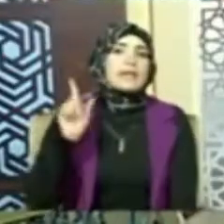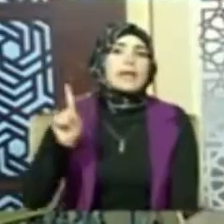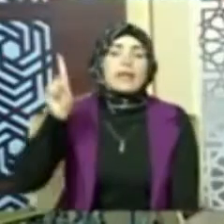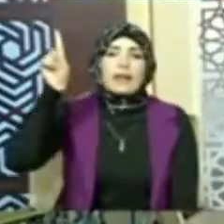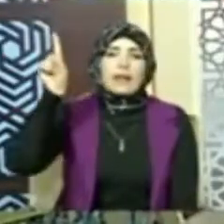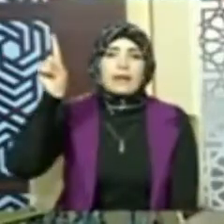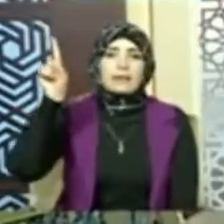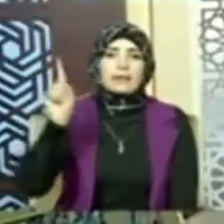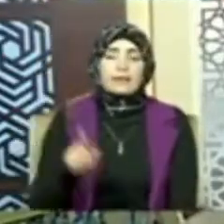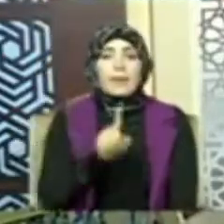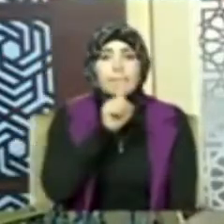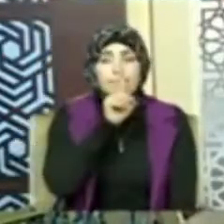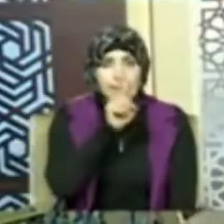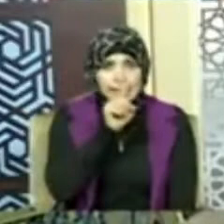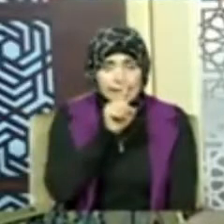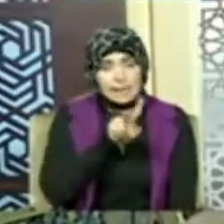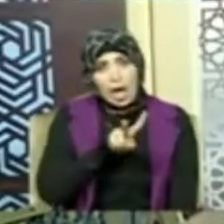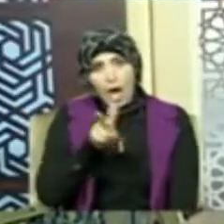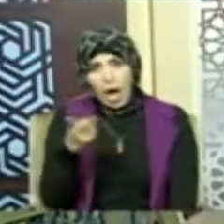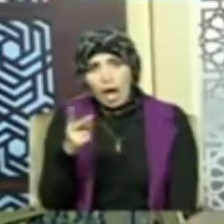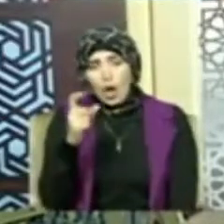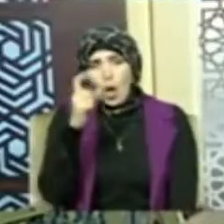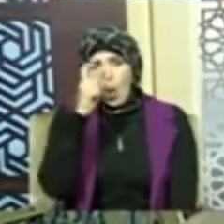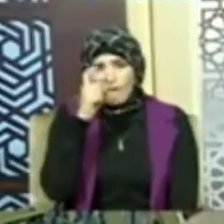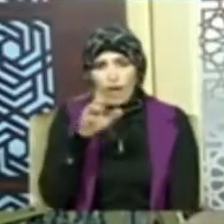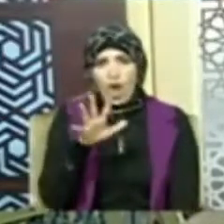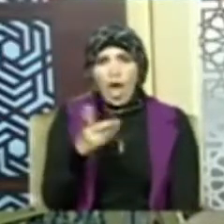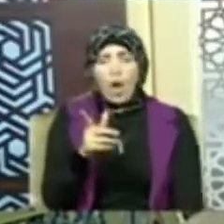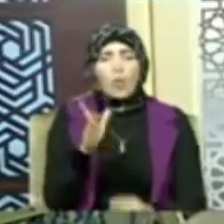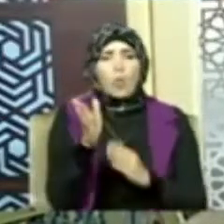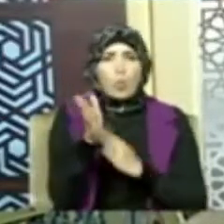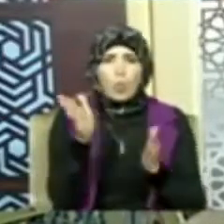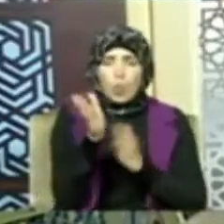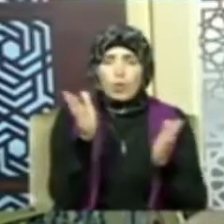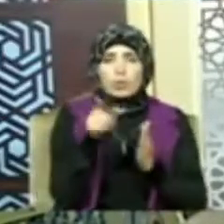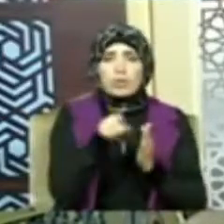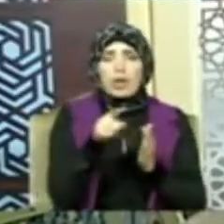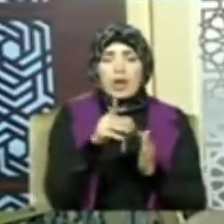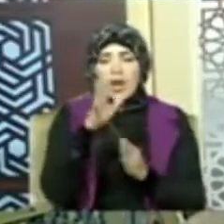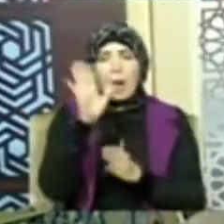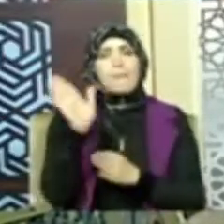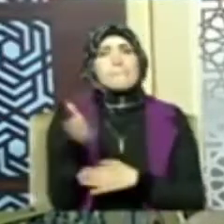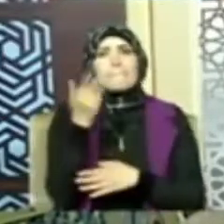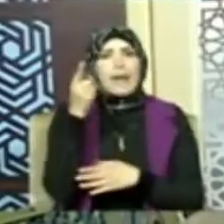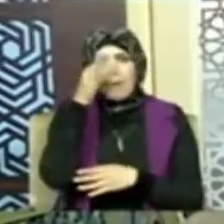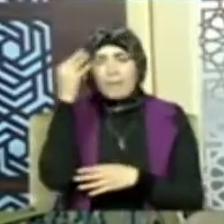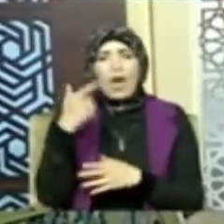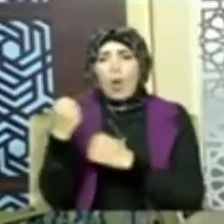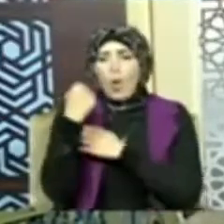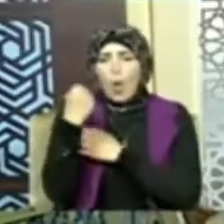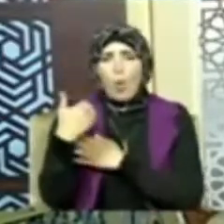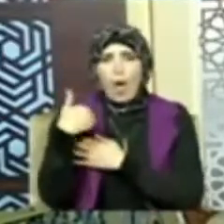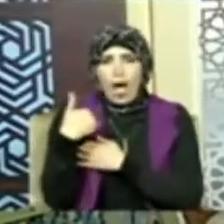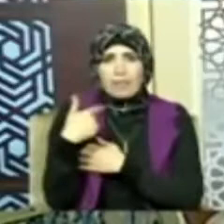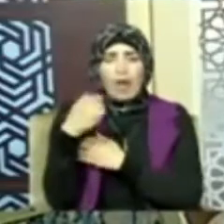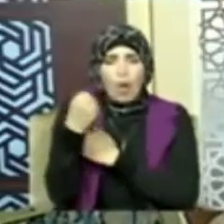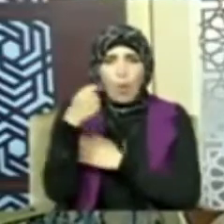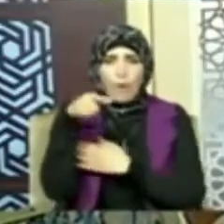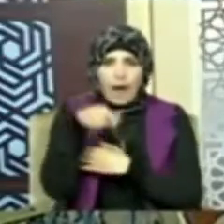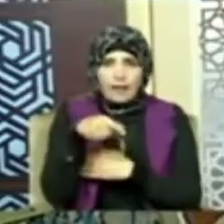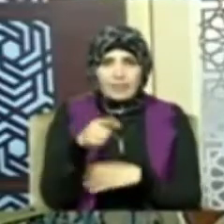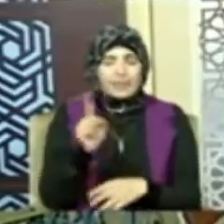أما غير المؤمن فمهما تزرع أو تسلح أو ادعى القوة فأمره إلى